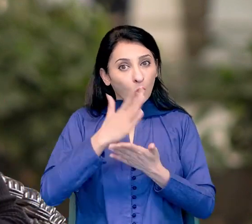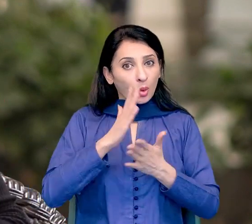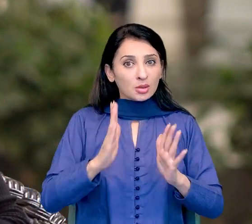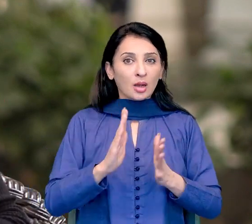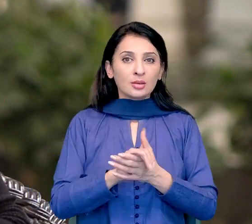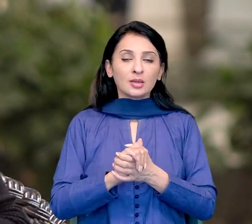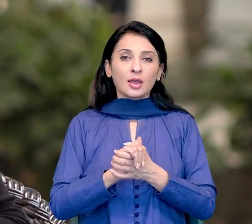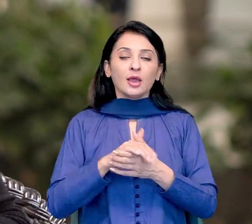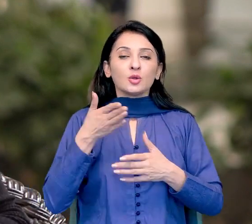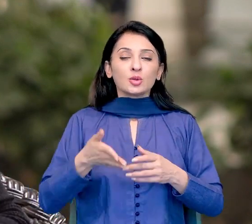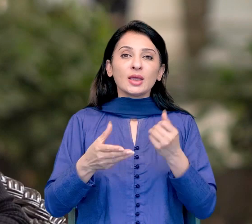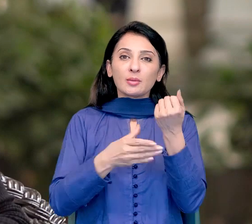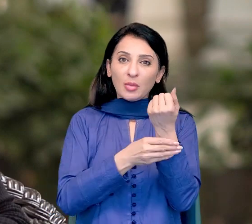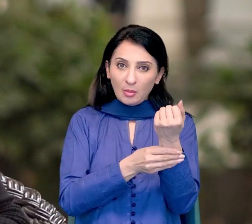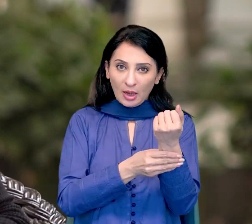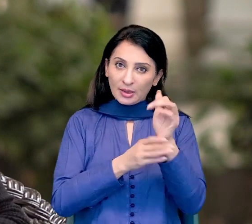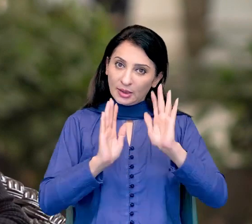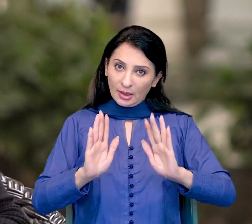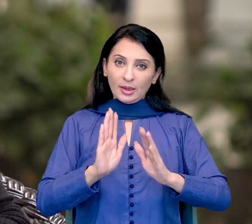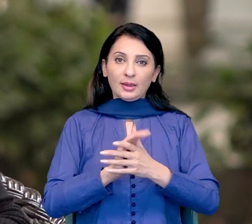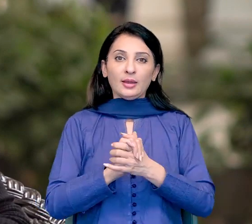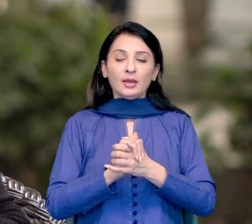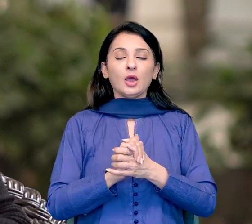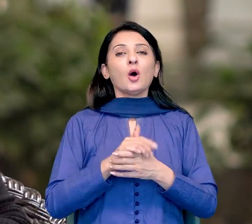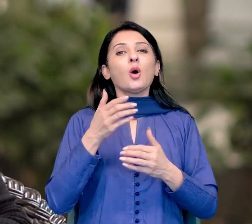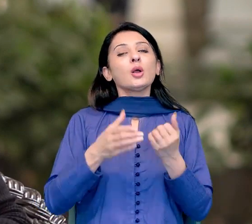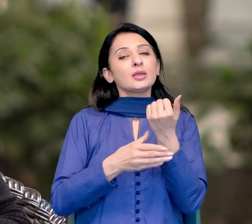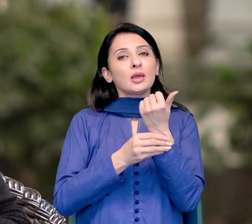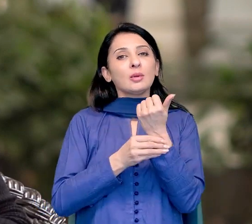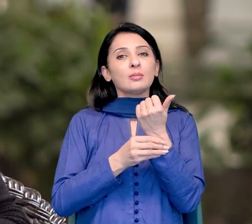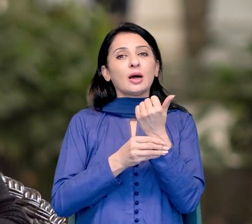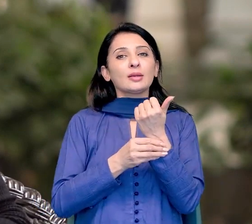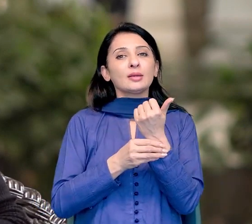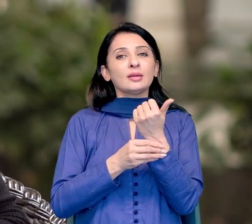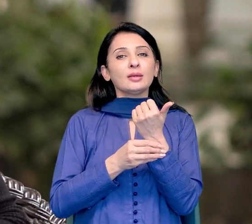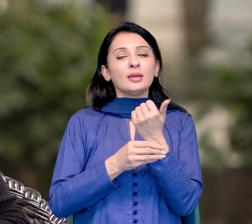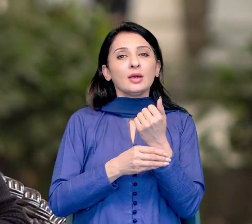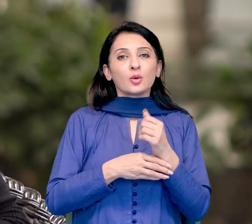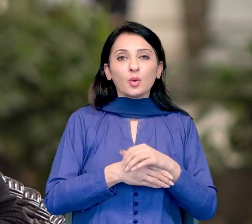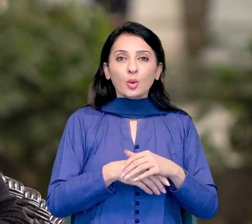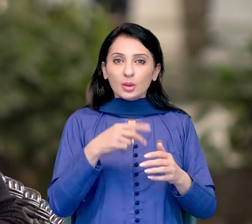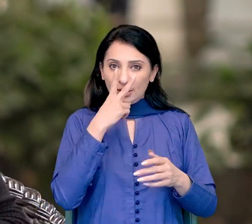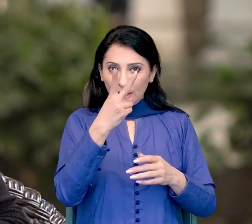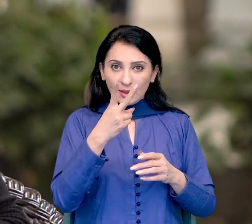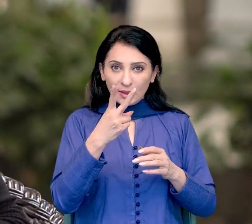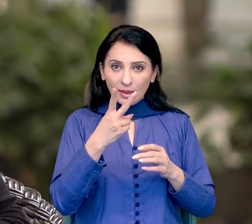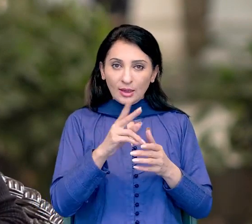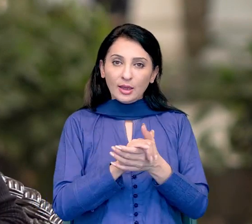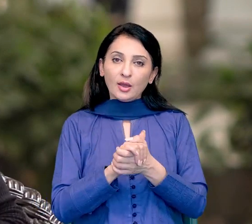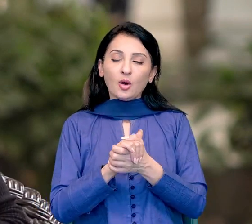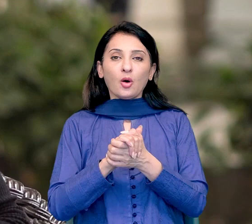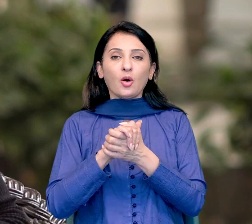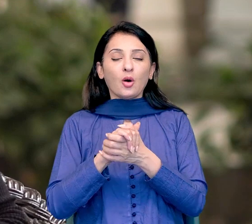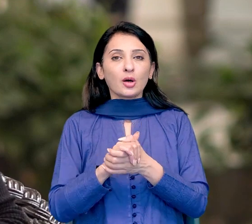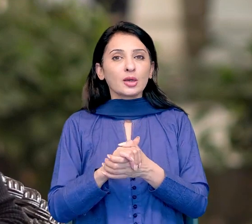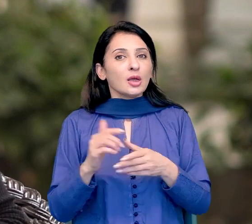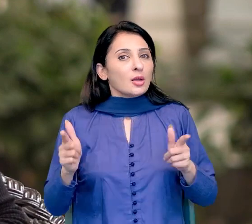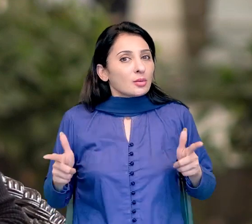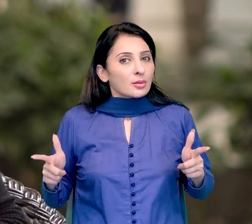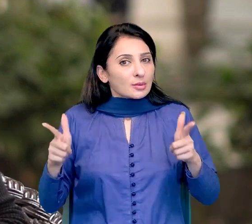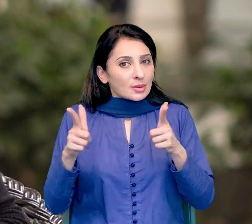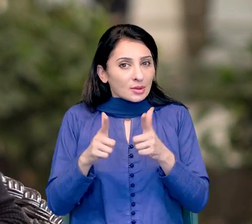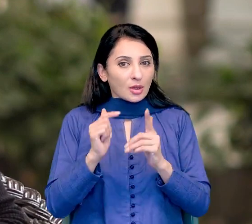میں, دیٹ مے بی اے سائن آف سلیپ ایپنیا. اس کو بھی ڈائگنوز کر کے ایڈریس کر کے ویٹ لاس قدرے آسان ہو